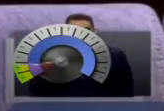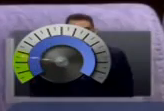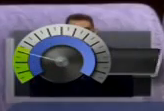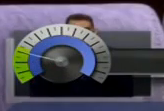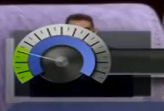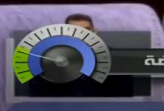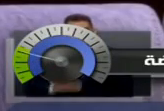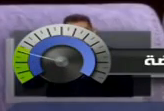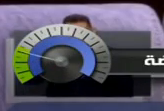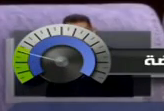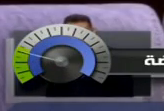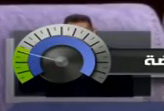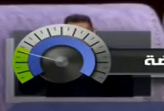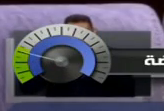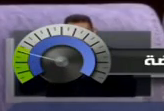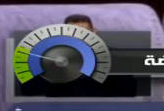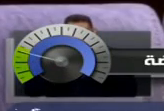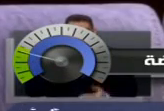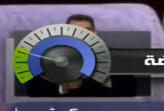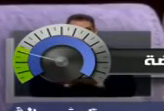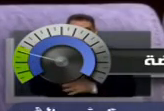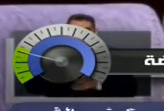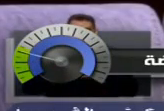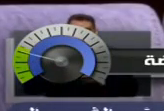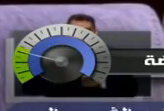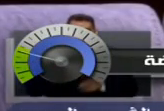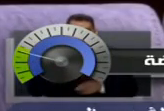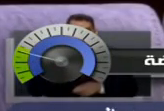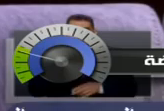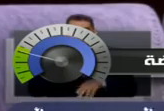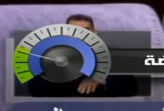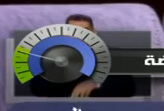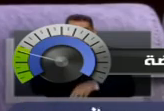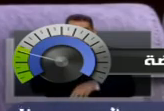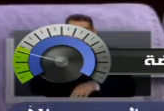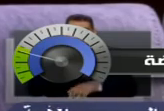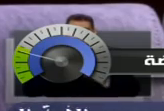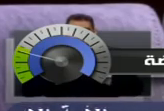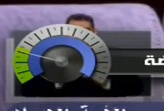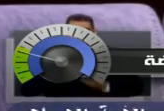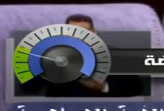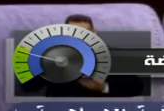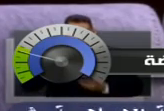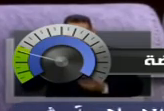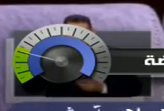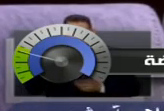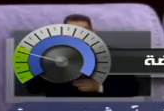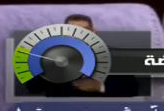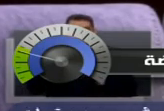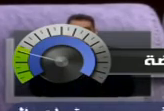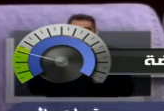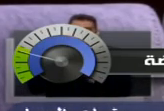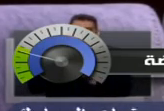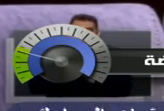اهلا وسهلا بحضراتكم وحلقه جديده من لحظه سكون ما زلنا نواصل مع صديقي الملحد احمد